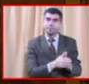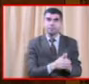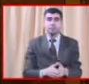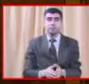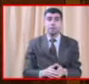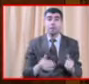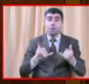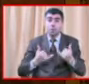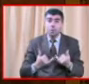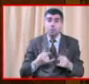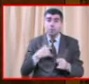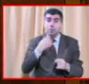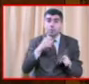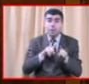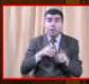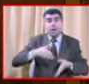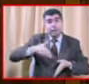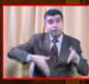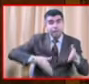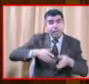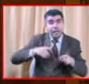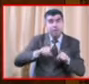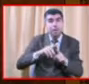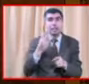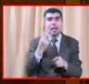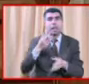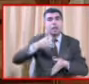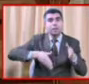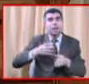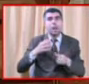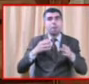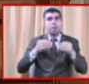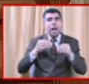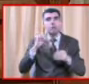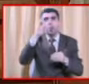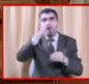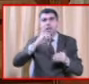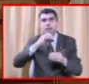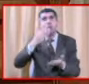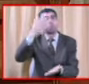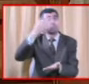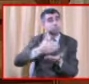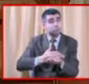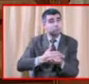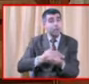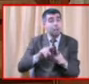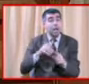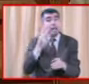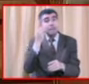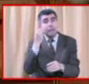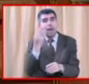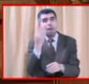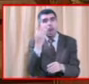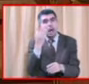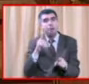لحد الآن مازال ثلاثة ديال الطرقان الكبار مقطوعين ما بين مراكش ورزازات، مازال مقطوع الآن وكيخص ربما واحد 3 أيام ولا 4 أيام عاد